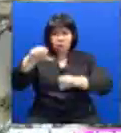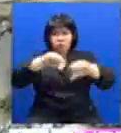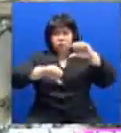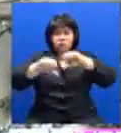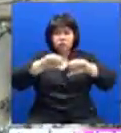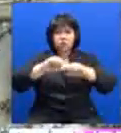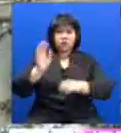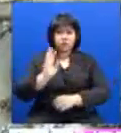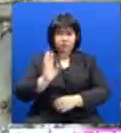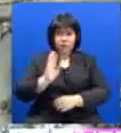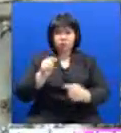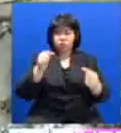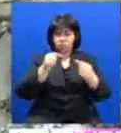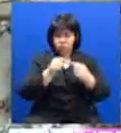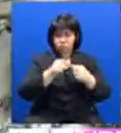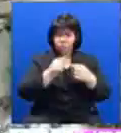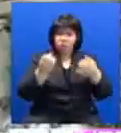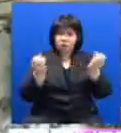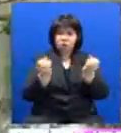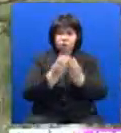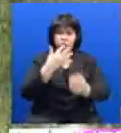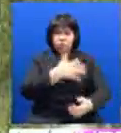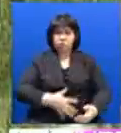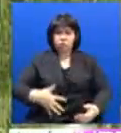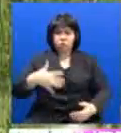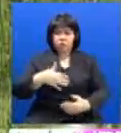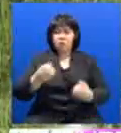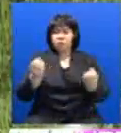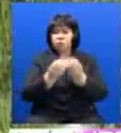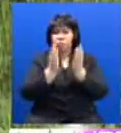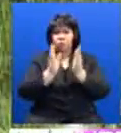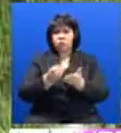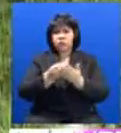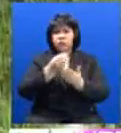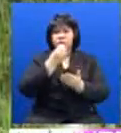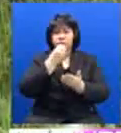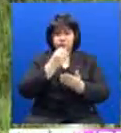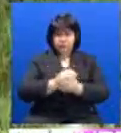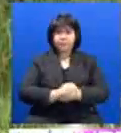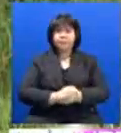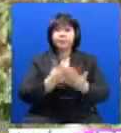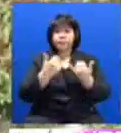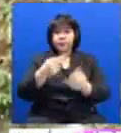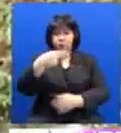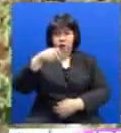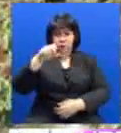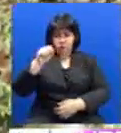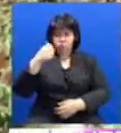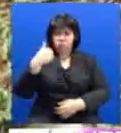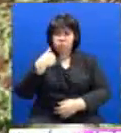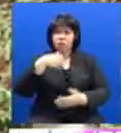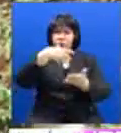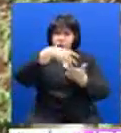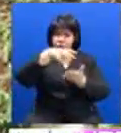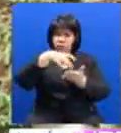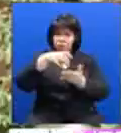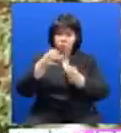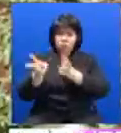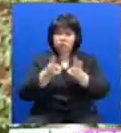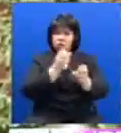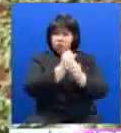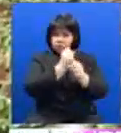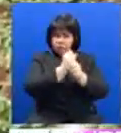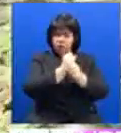ที่มีอันตรายทั้งต่อชาวนาและผู้บริโภคหลักสูตรดังกล่าวมีการถ่ายทอดการลดต้นทุนในขั้นตอนการทำนาระยะ